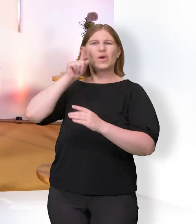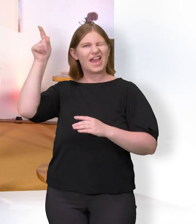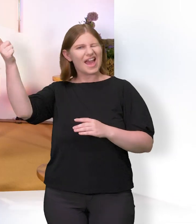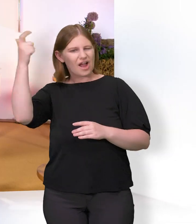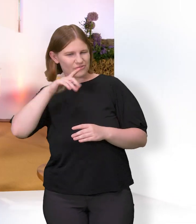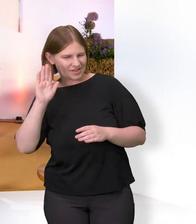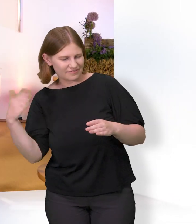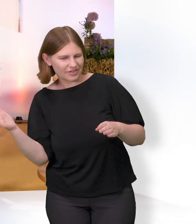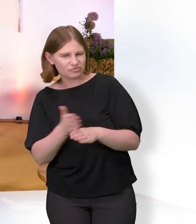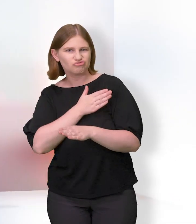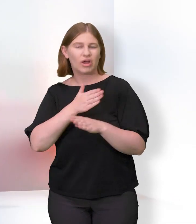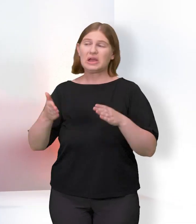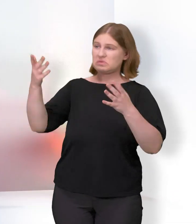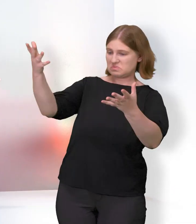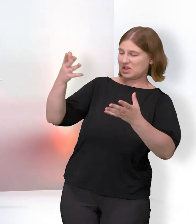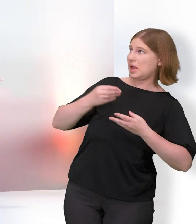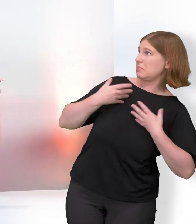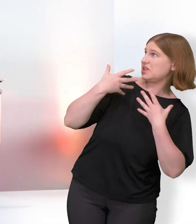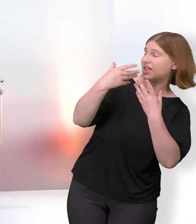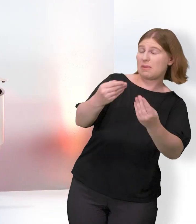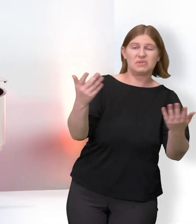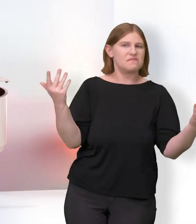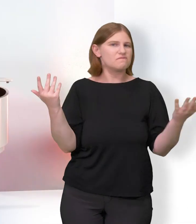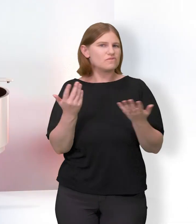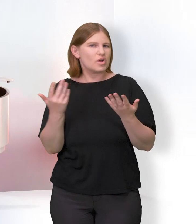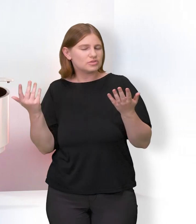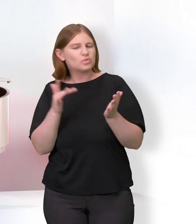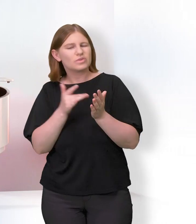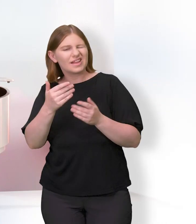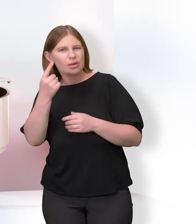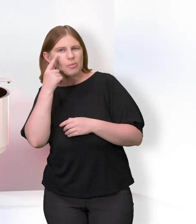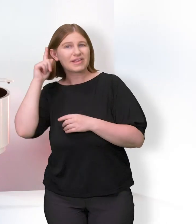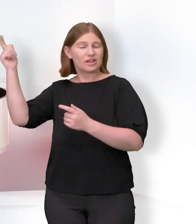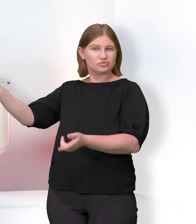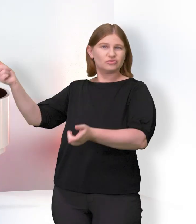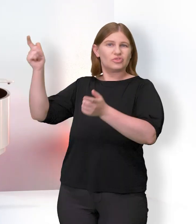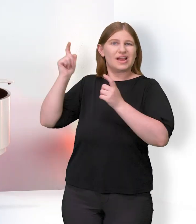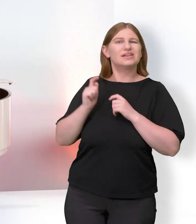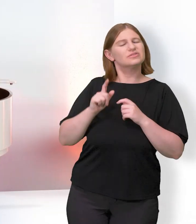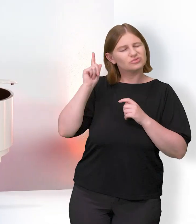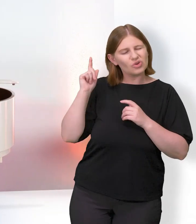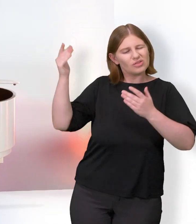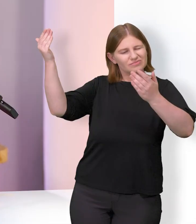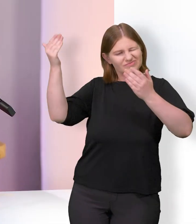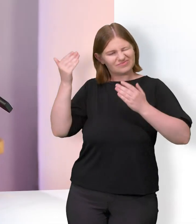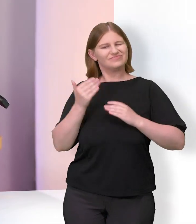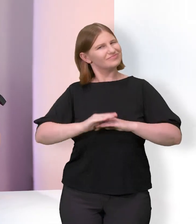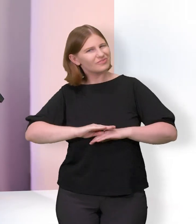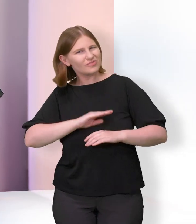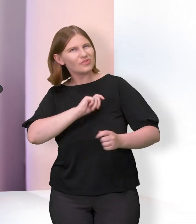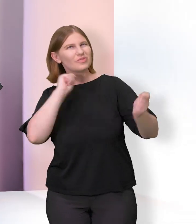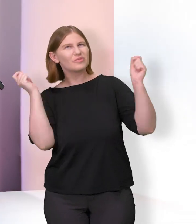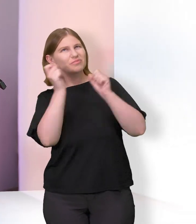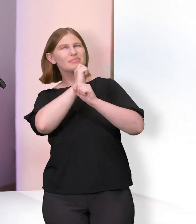ich gewähren, zu geben und zu nehmen. Denn jeder Moment, den er mir schenkt, soll sein Bild von